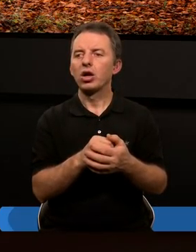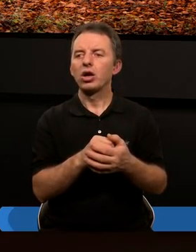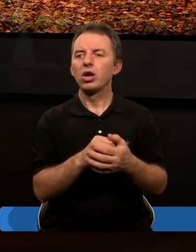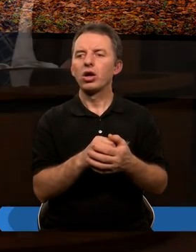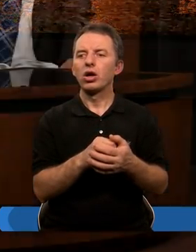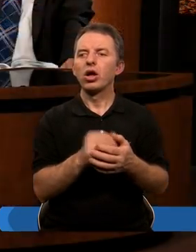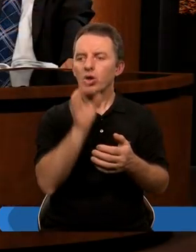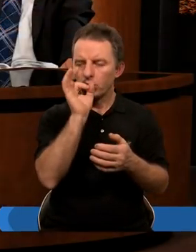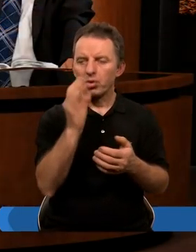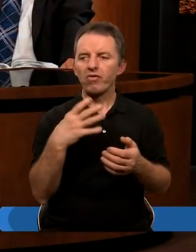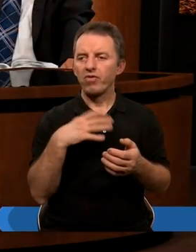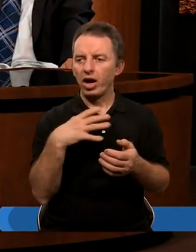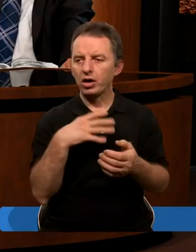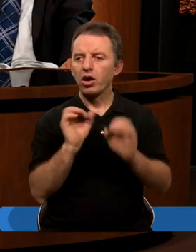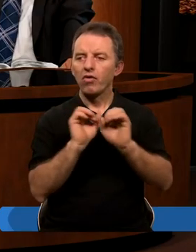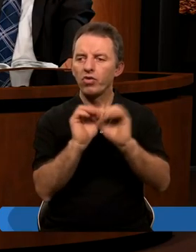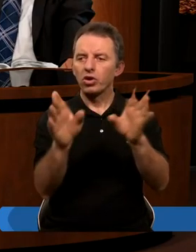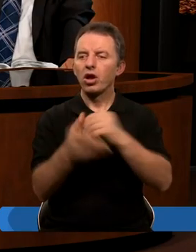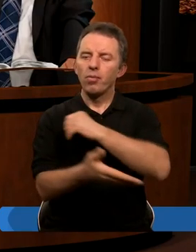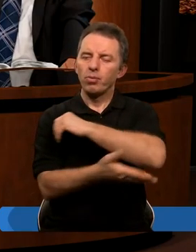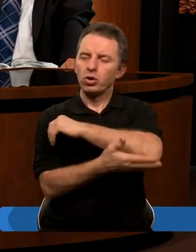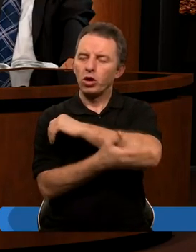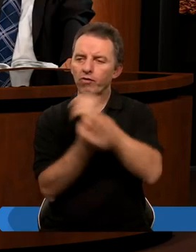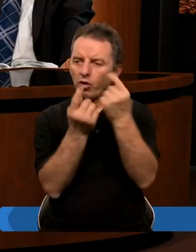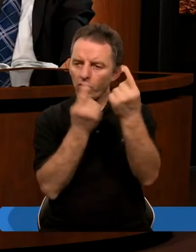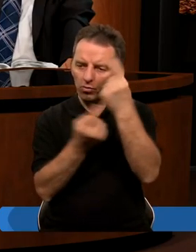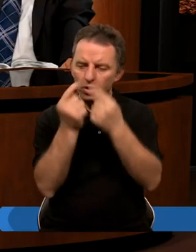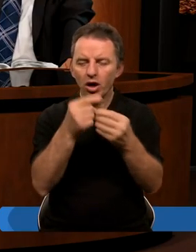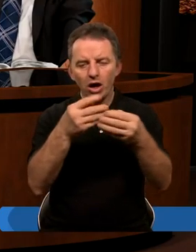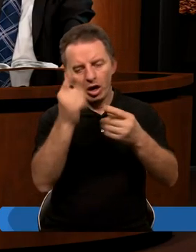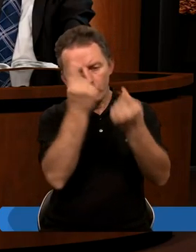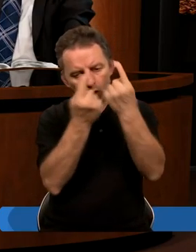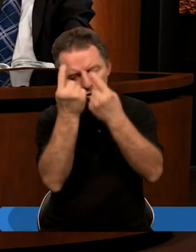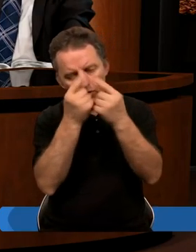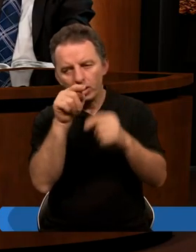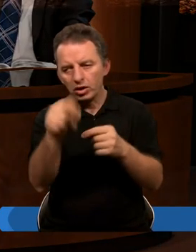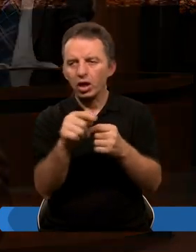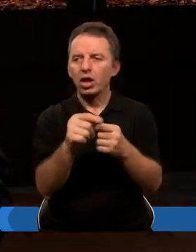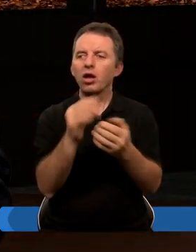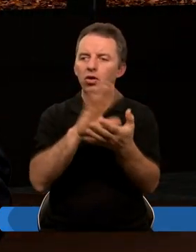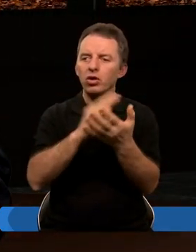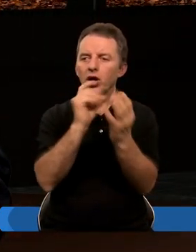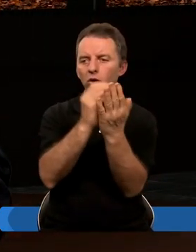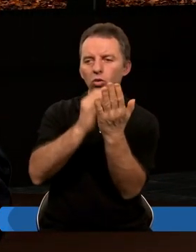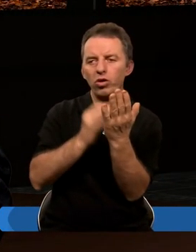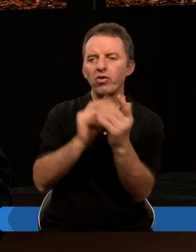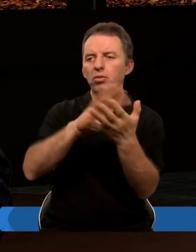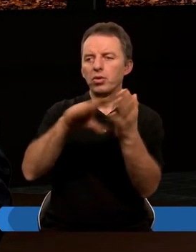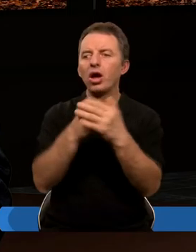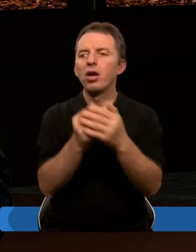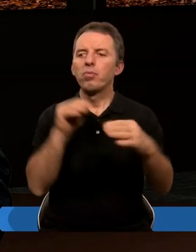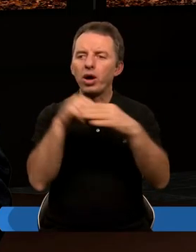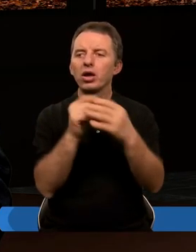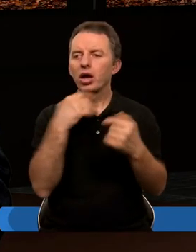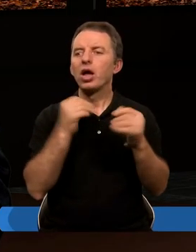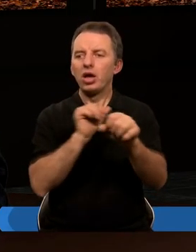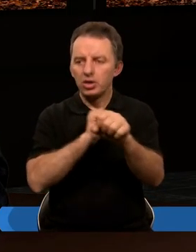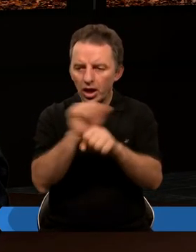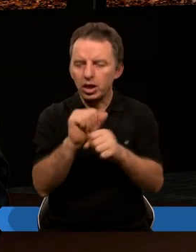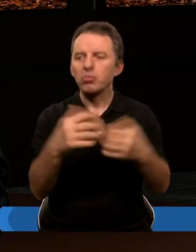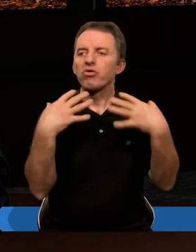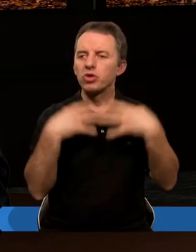Wydaje mi się, że warto też wyjaśnić jedną podstawową myśl. Bo rozważamy ten urywek Biblii i często pada tu słowo, że